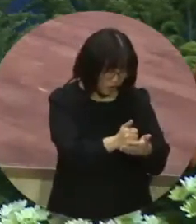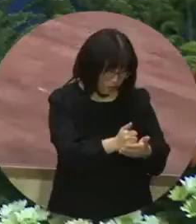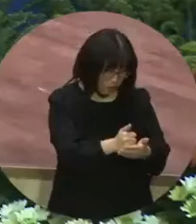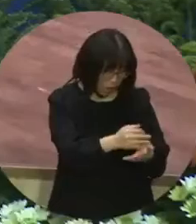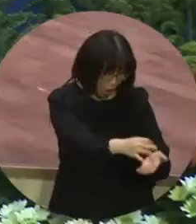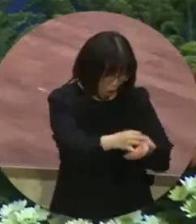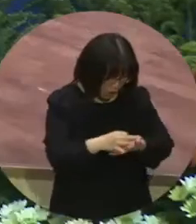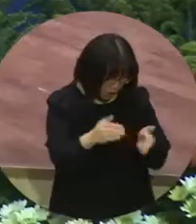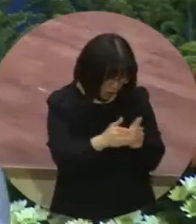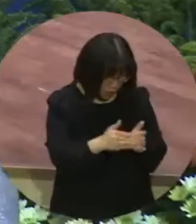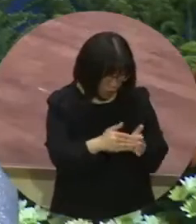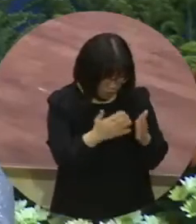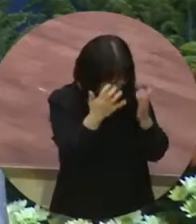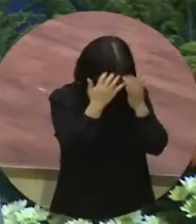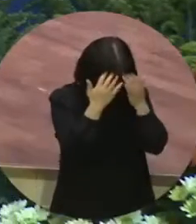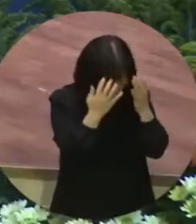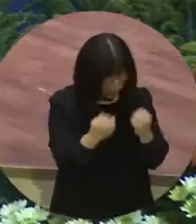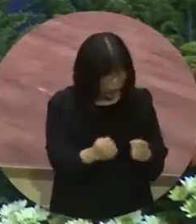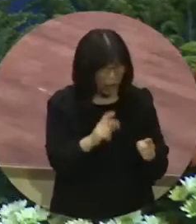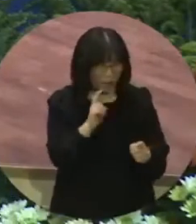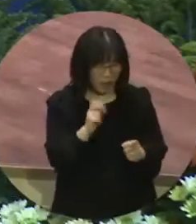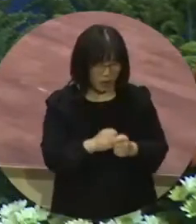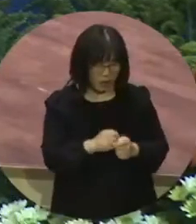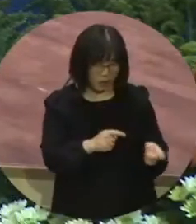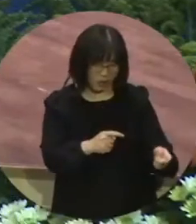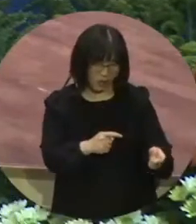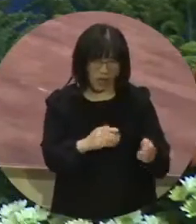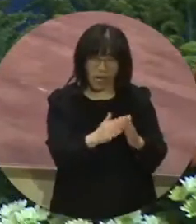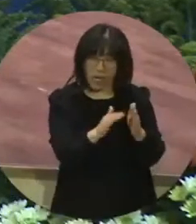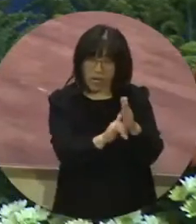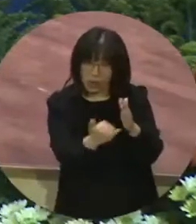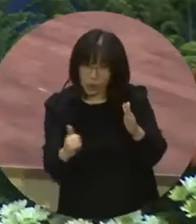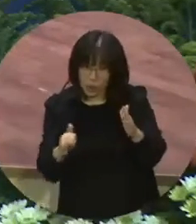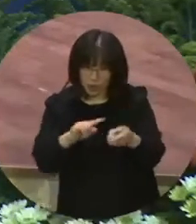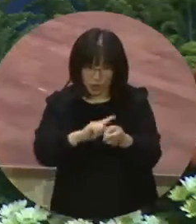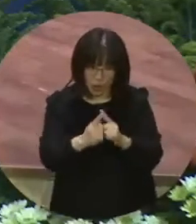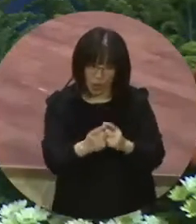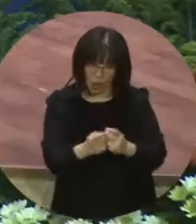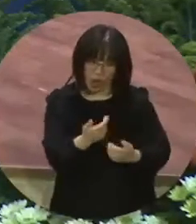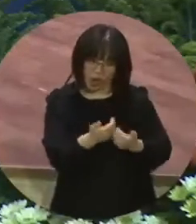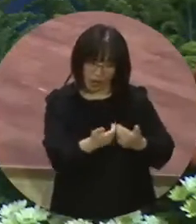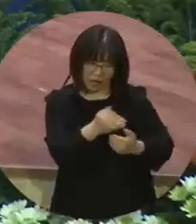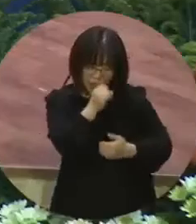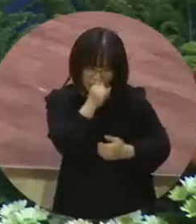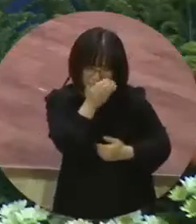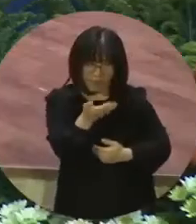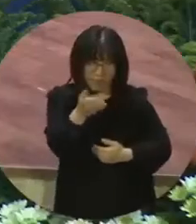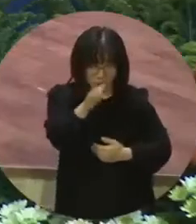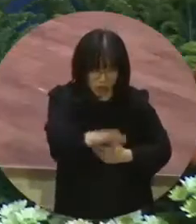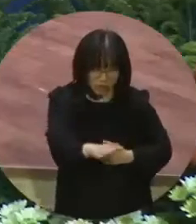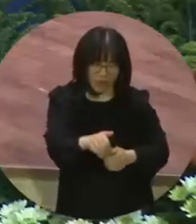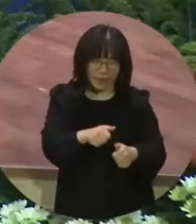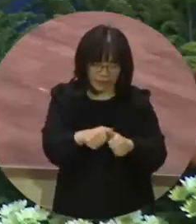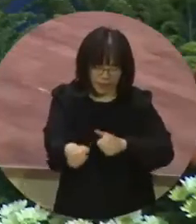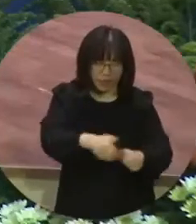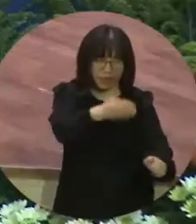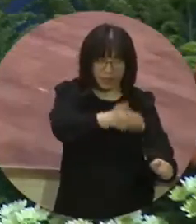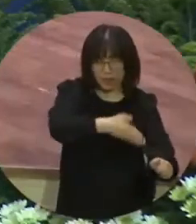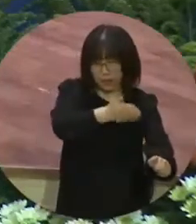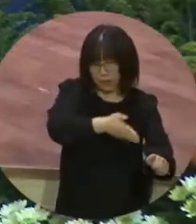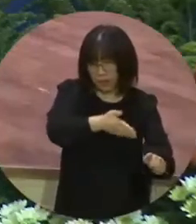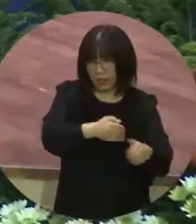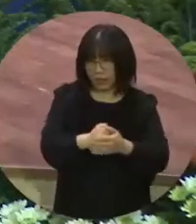있습니다. 이것이 가족 중에서 갈등하게 하는 만든 어려움이 올 것입니다. 이게 넘어가세요. 넘어가세요. 그 넘어가야 됩니다.